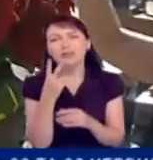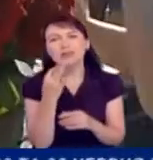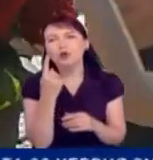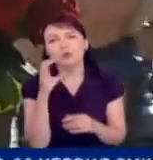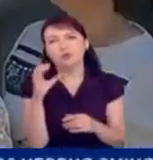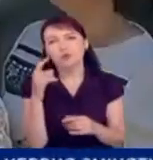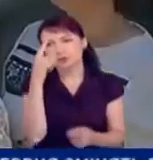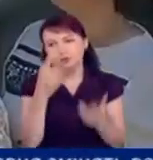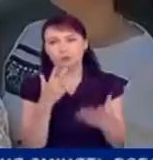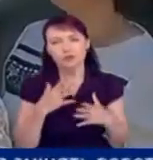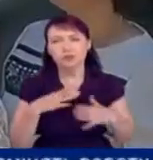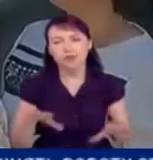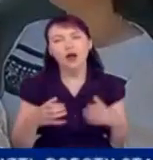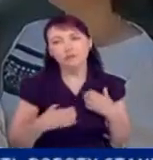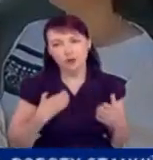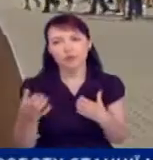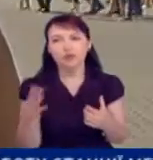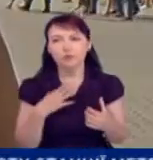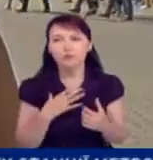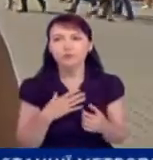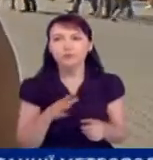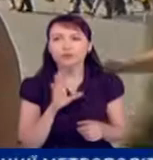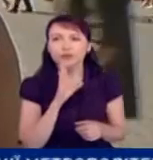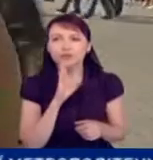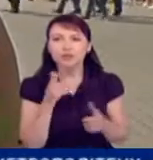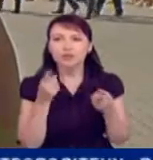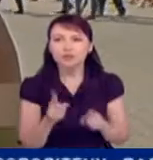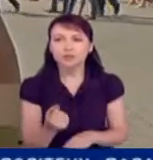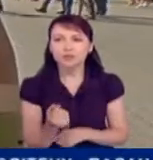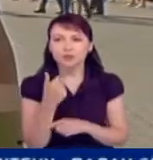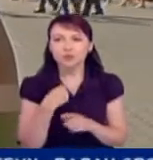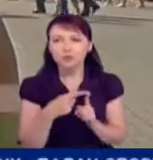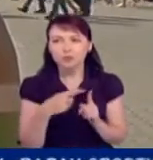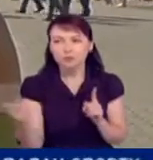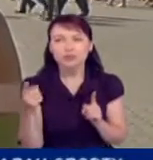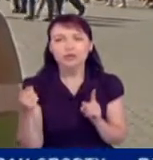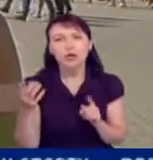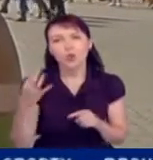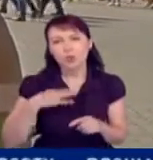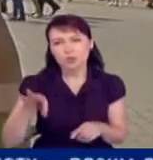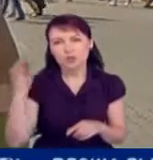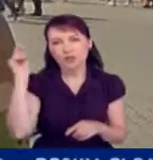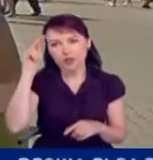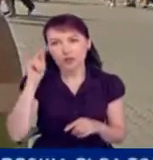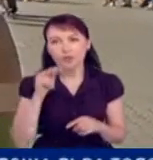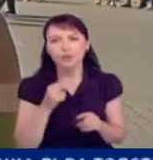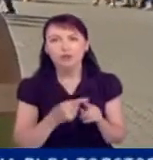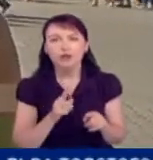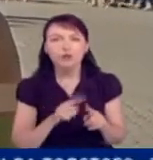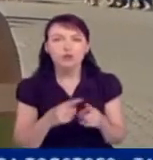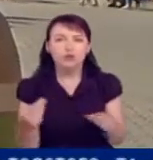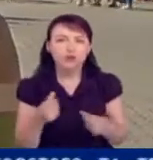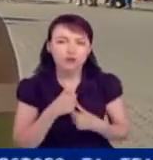не вагався, але хвилювання було. Вона дійсно мене підтримувала на протязі курсантських років, яка надихала мене.